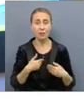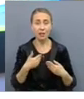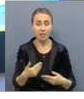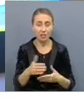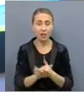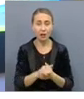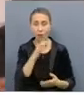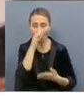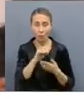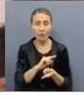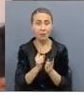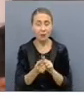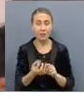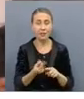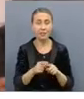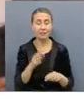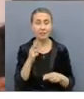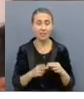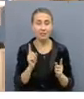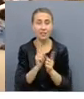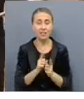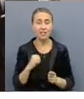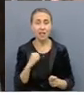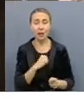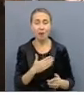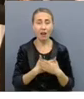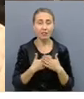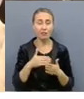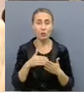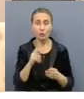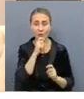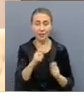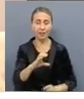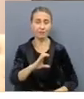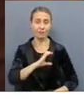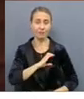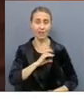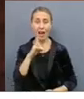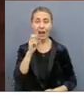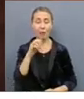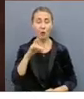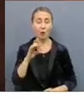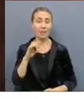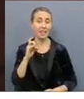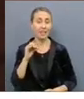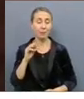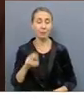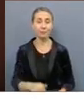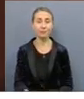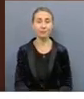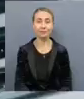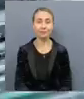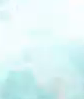и обмен опытом. В завершении встречи самые лучшие и активные были награждены нагрудным знаком Комкораке.